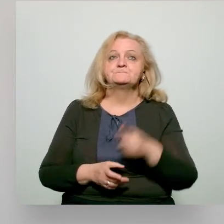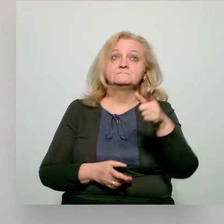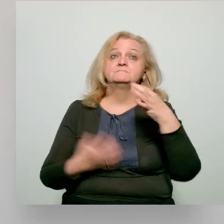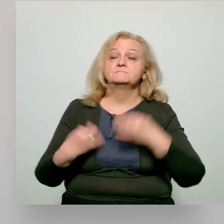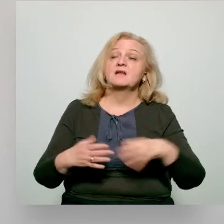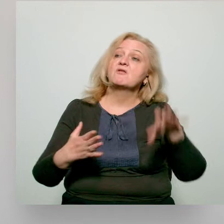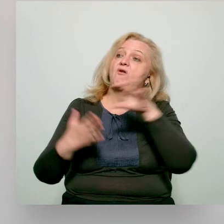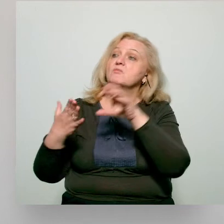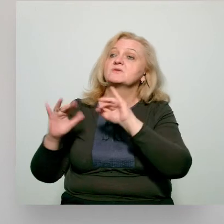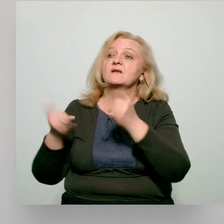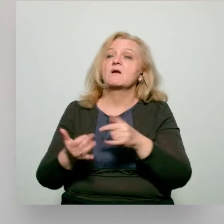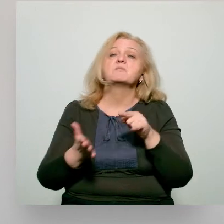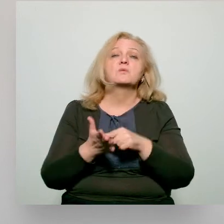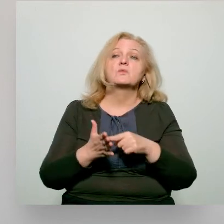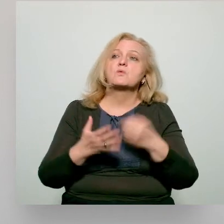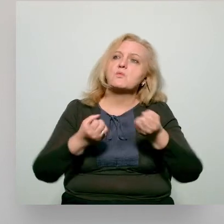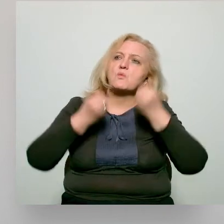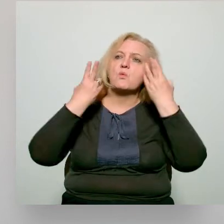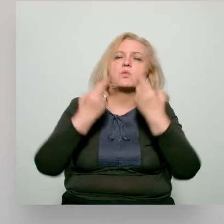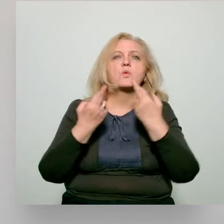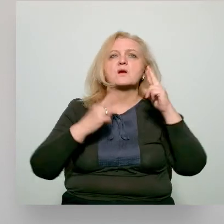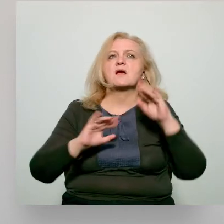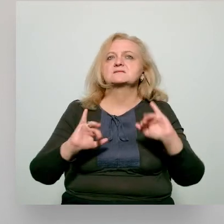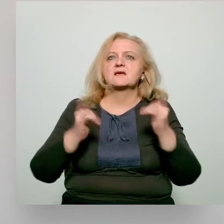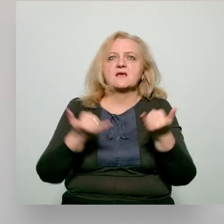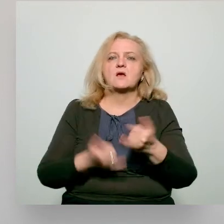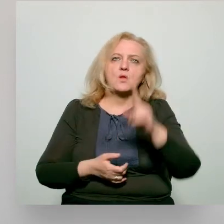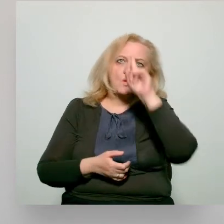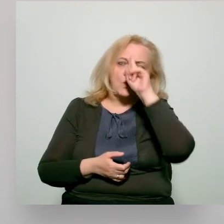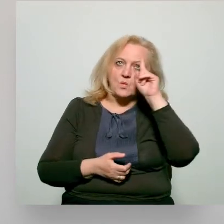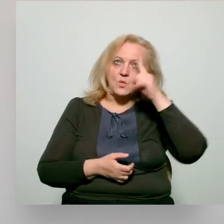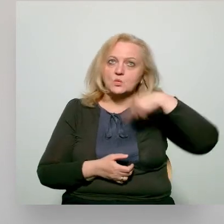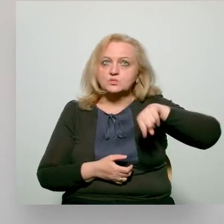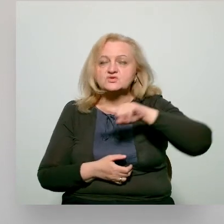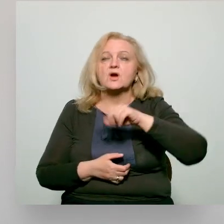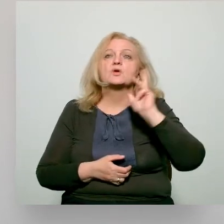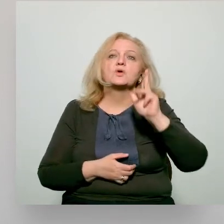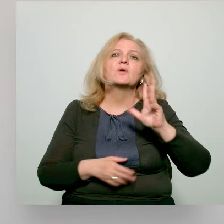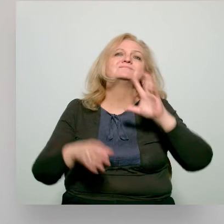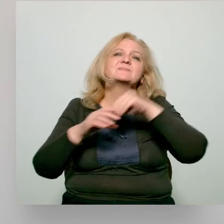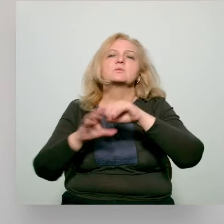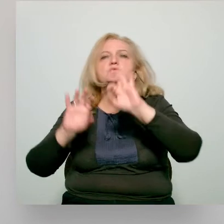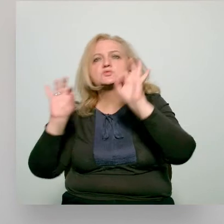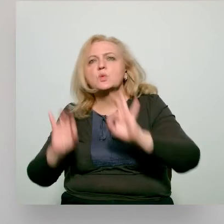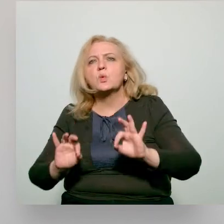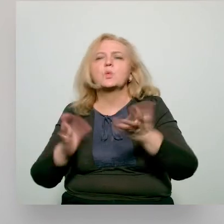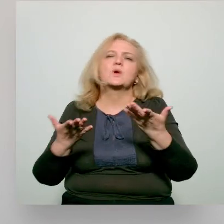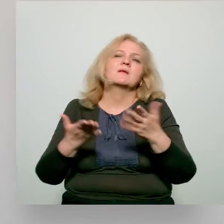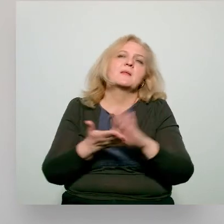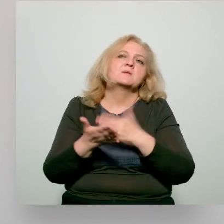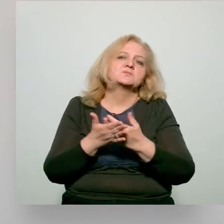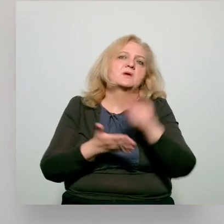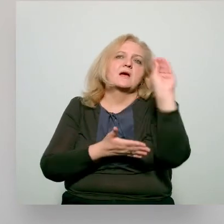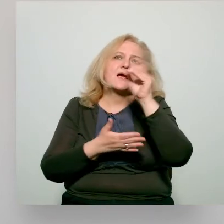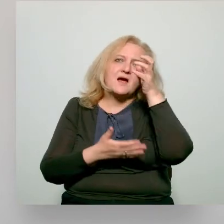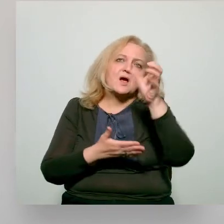obserwuje, jak w ogóle kultura reaguje na to, co się dzieje? Ludzie sztuki, nie tylko pisarze, ale bo